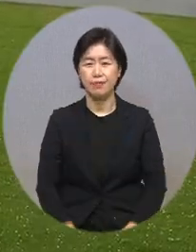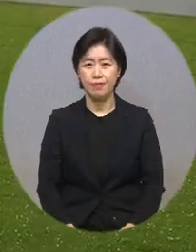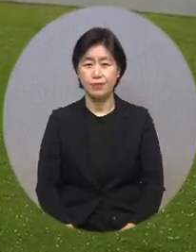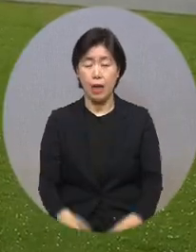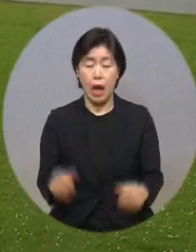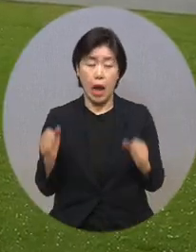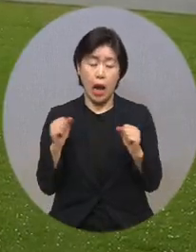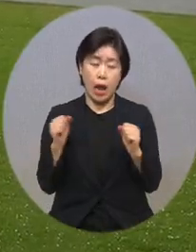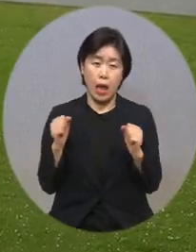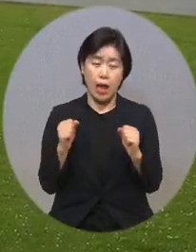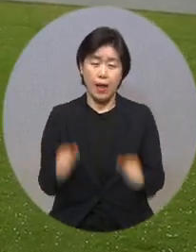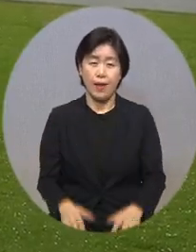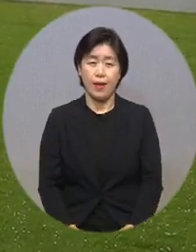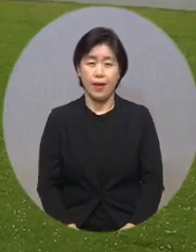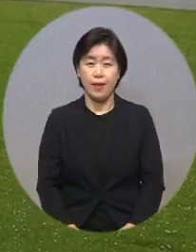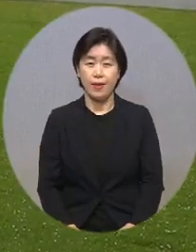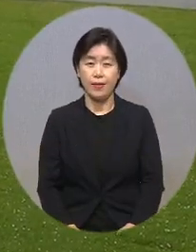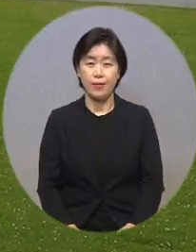추워.